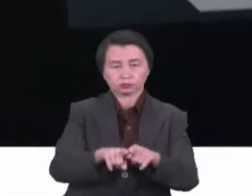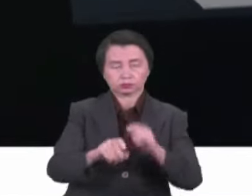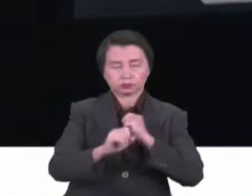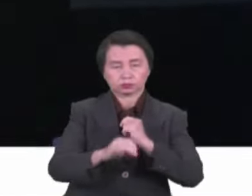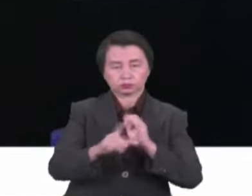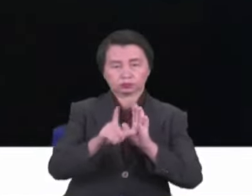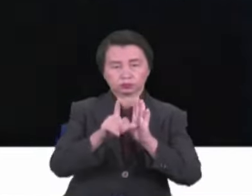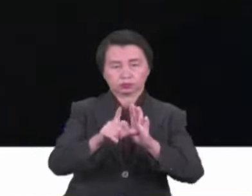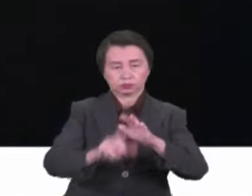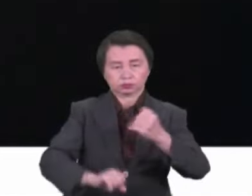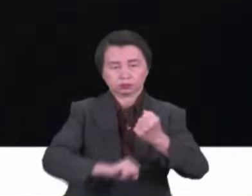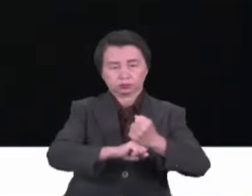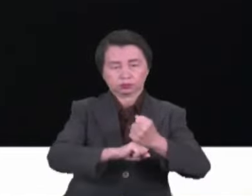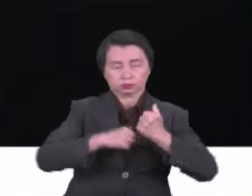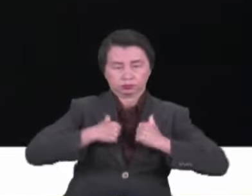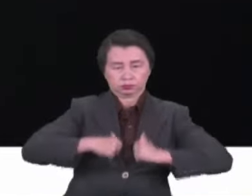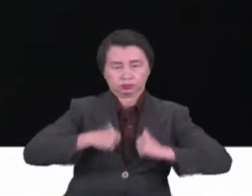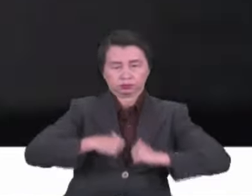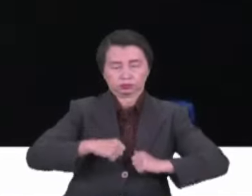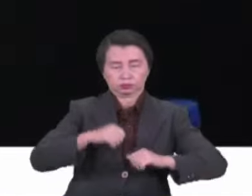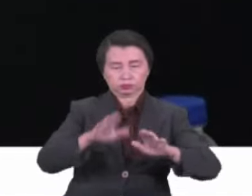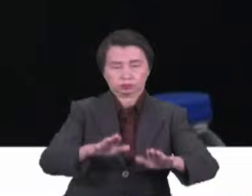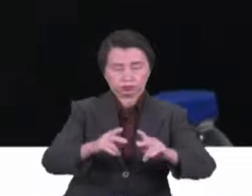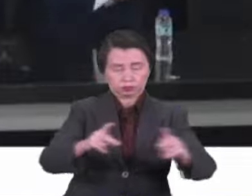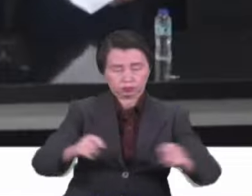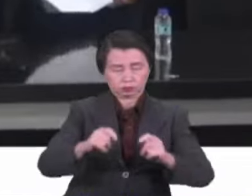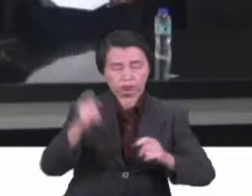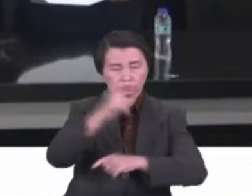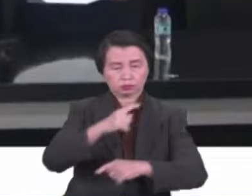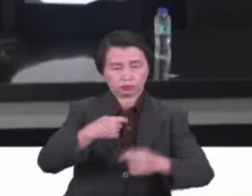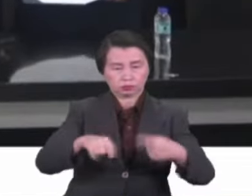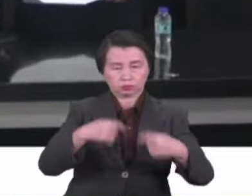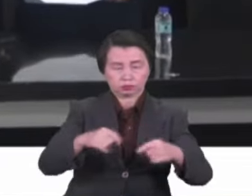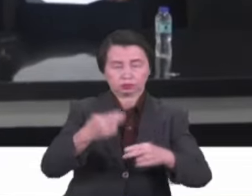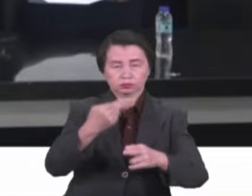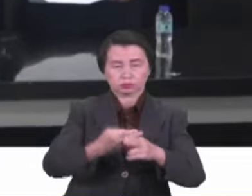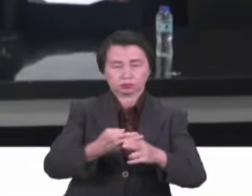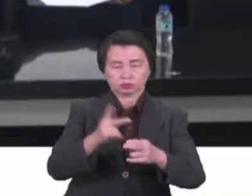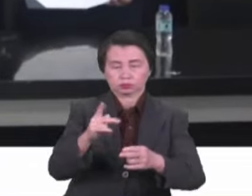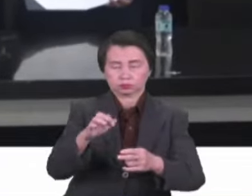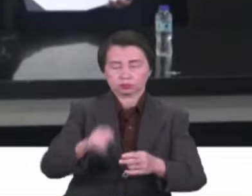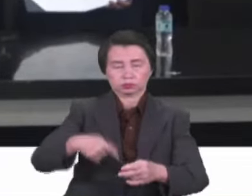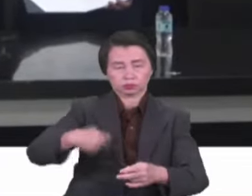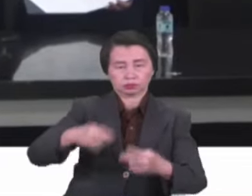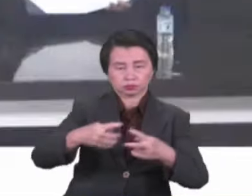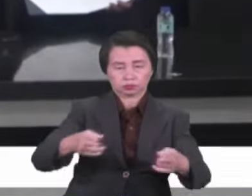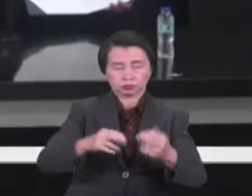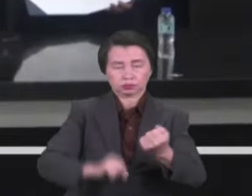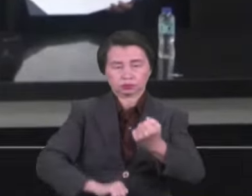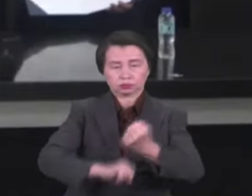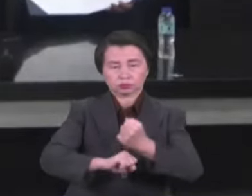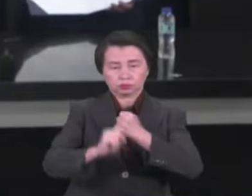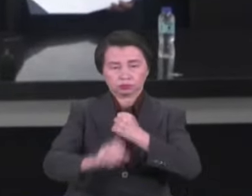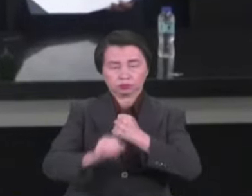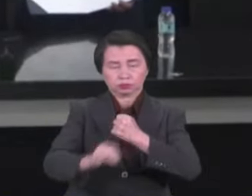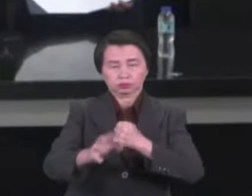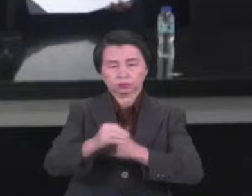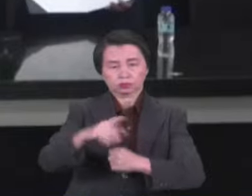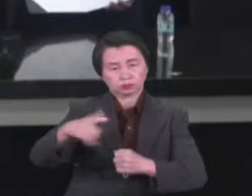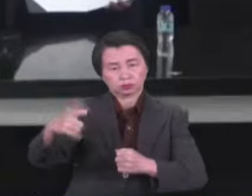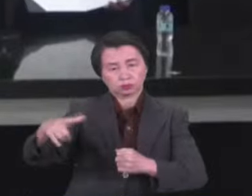promosi logo penaja pada jersey, tapak pemasaran hari perlawanan, penjenamaan kit latihan rasmi, iklan penaja di media sosial dan